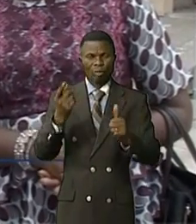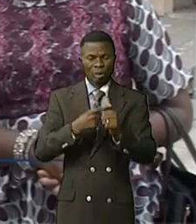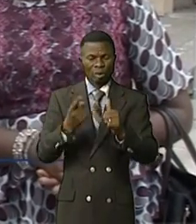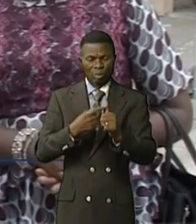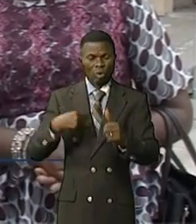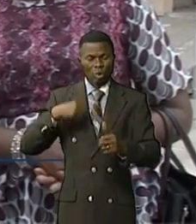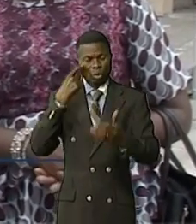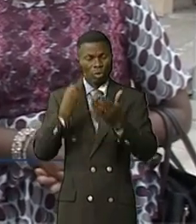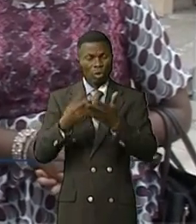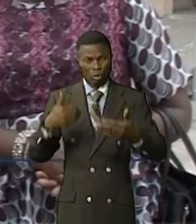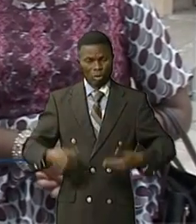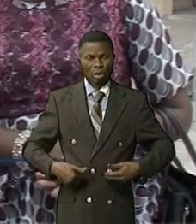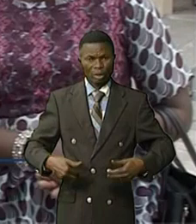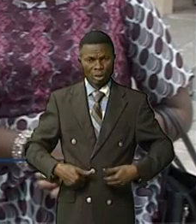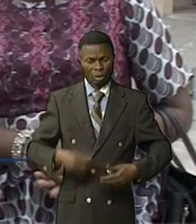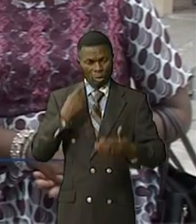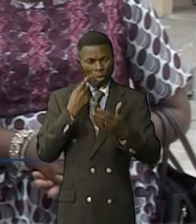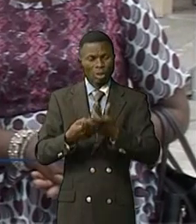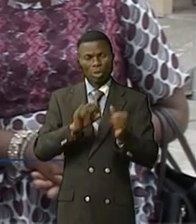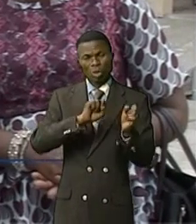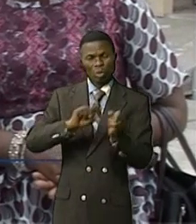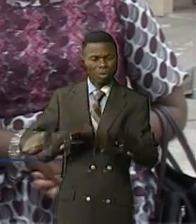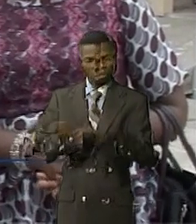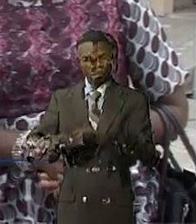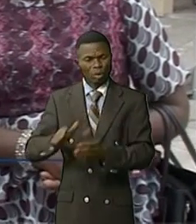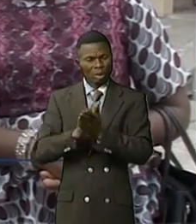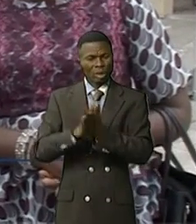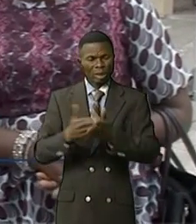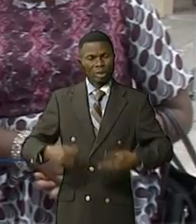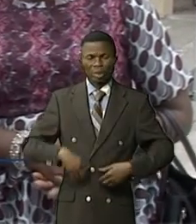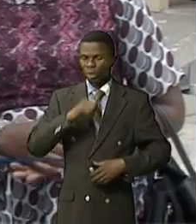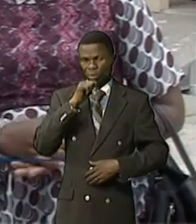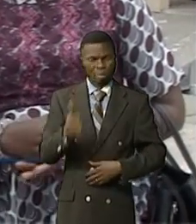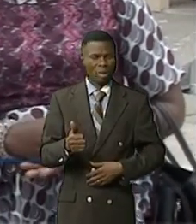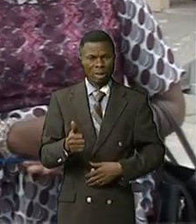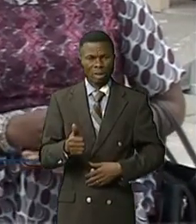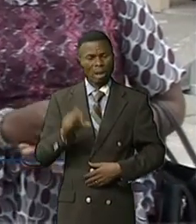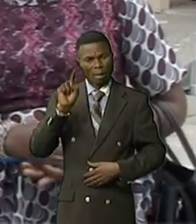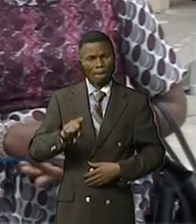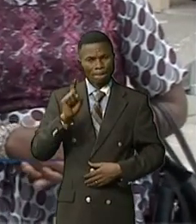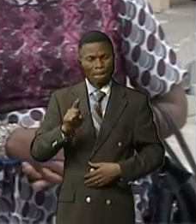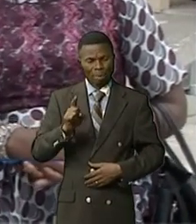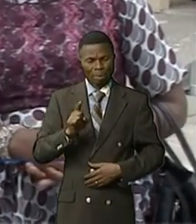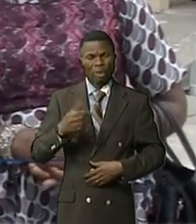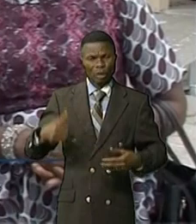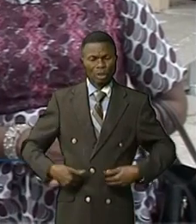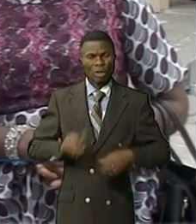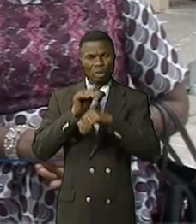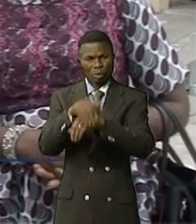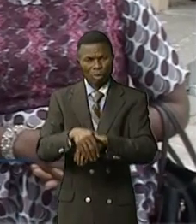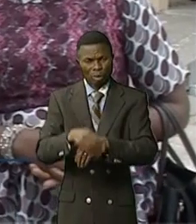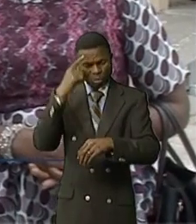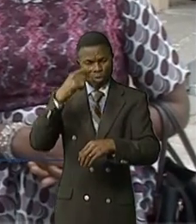que les jeunes sont abandonnés à leur propre sort. On ne s'occupe pas vraiment d'eux. Nous avons besoin de leur contribution pour pouvoir